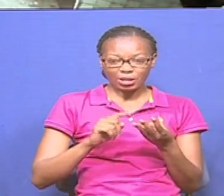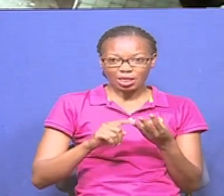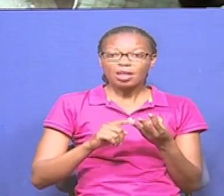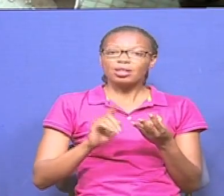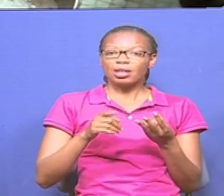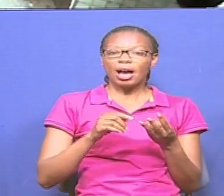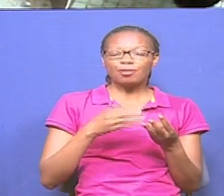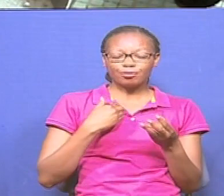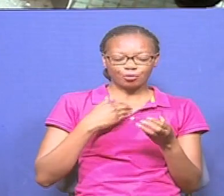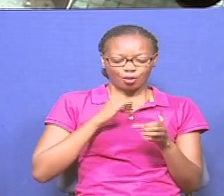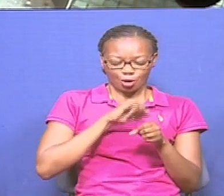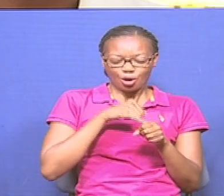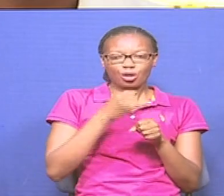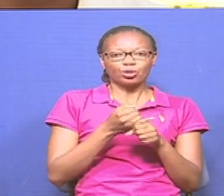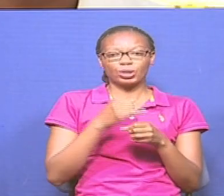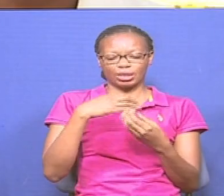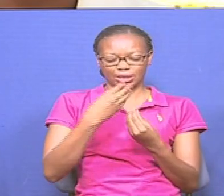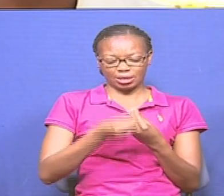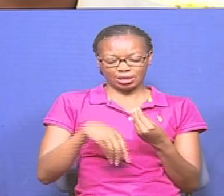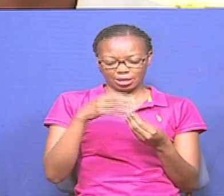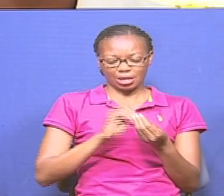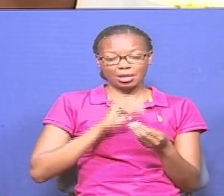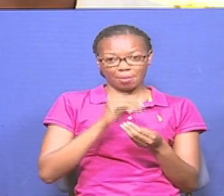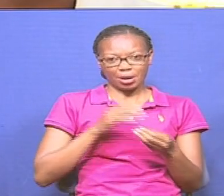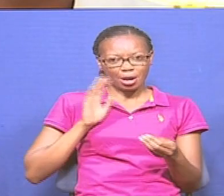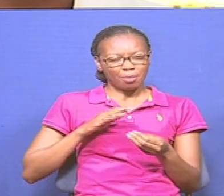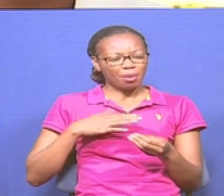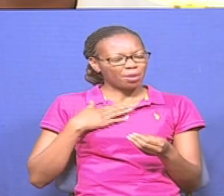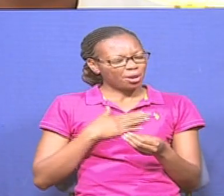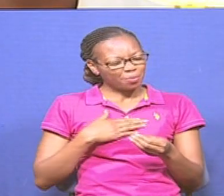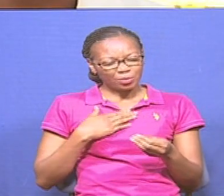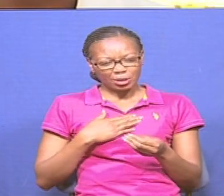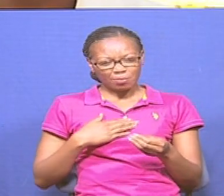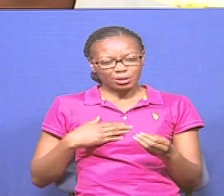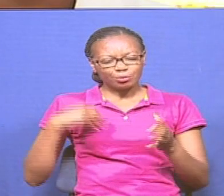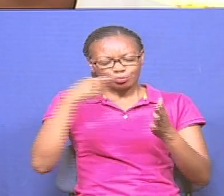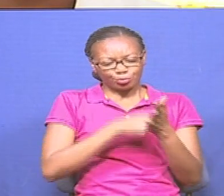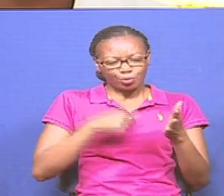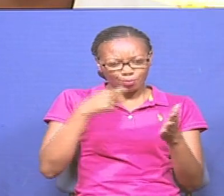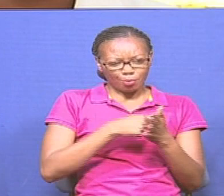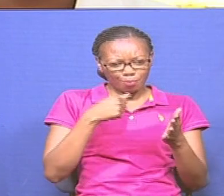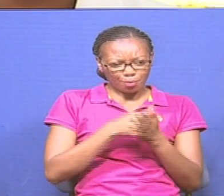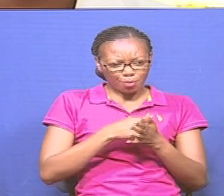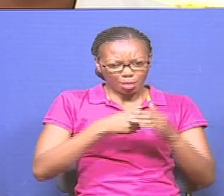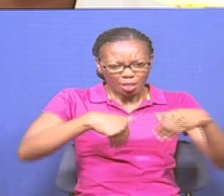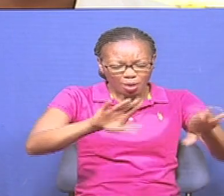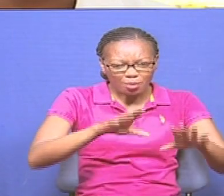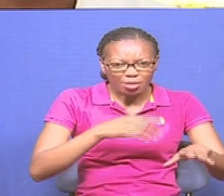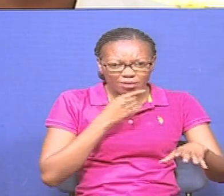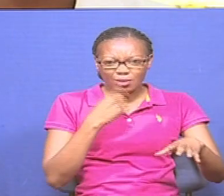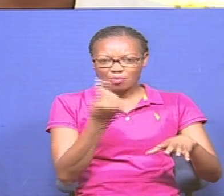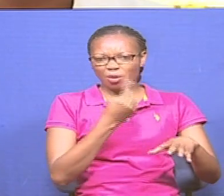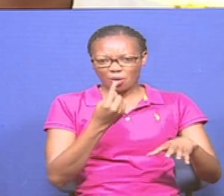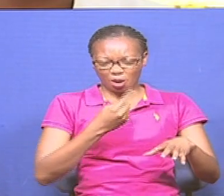banana juice. Na pia kwa wamama wenzangu, ningewahimiza mtie bidii katika mashamba yetu, tuache kuachilia tu mashamba ati ni ya